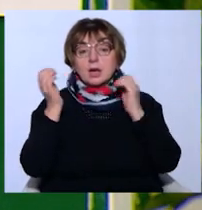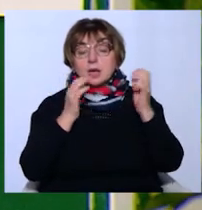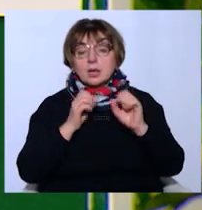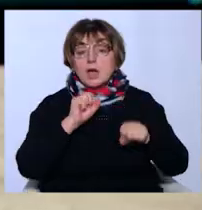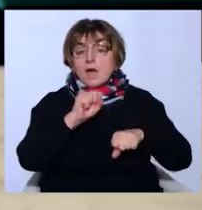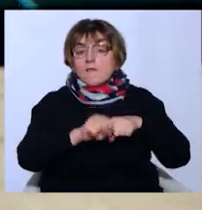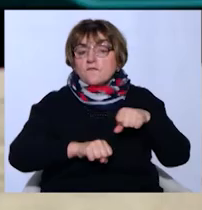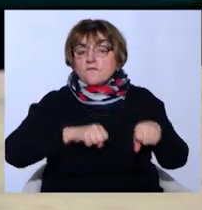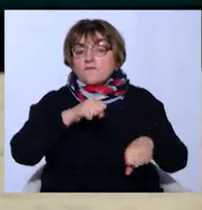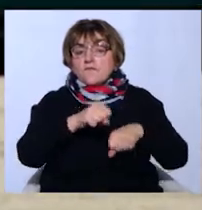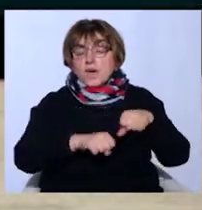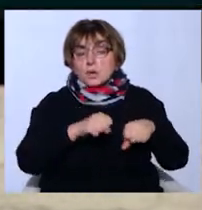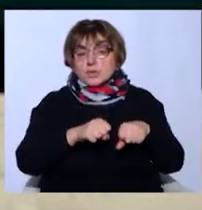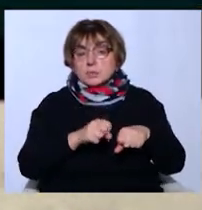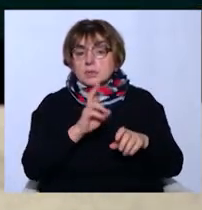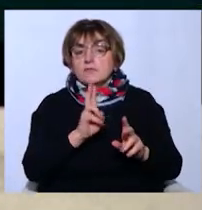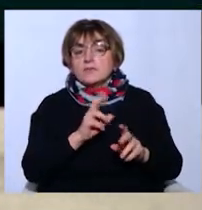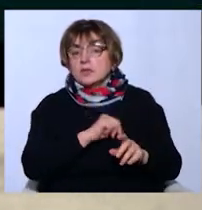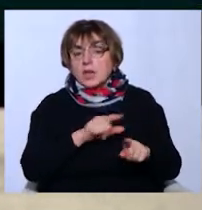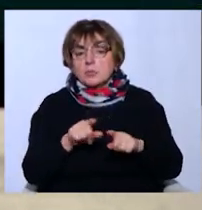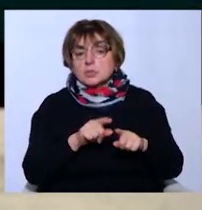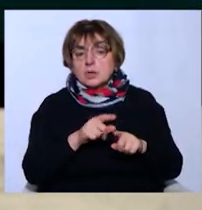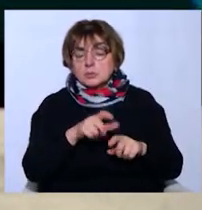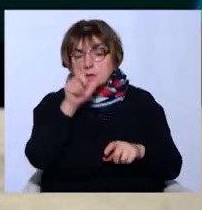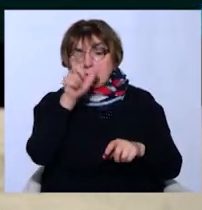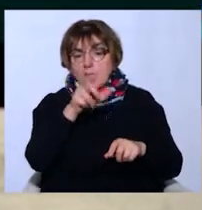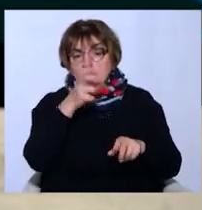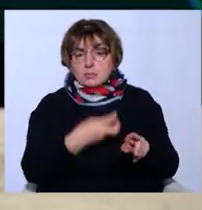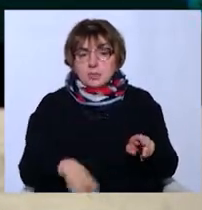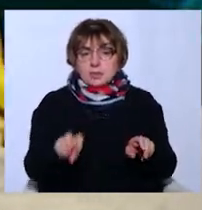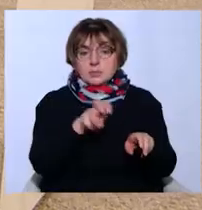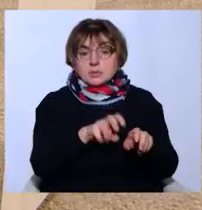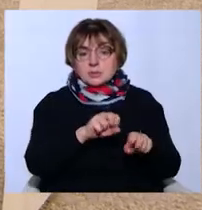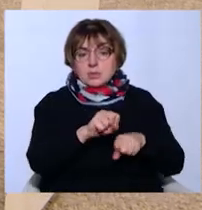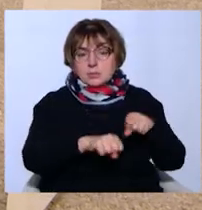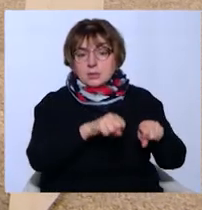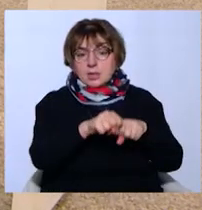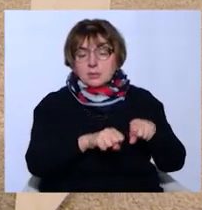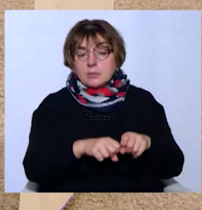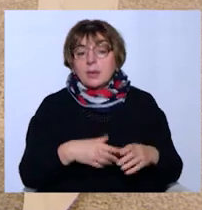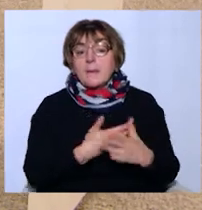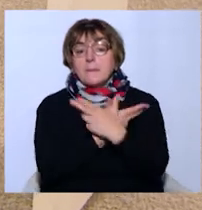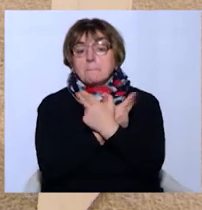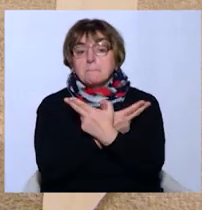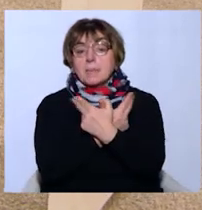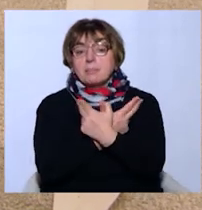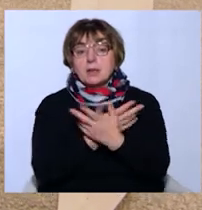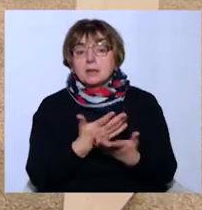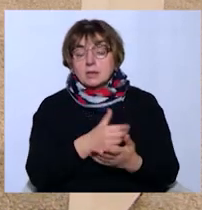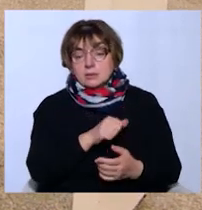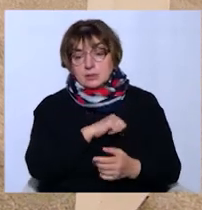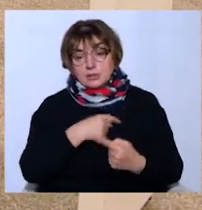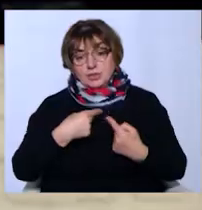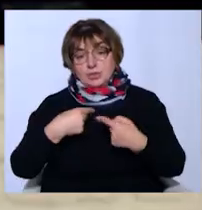ველოსიპედი. ველოსიპედზე ხდებიან ადამიანები და ამოძრავებენ მას. შემდეგი პეპელა. პეპელა